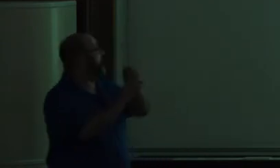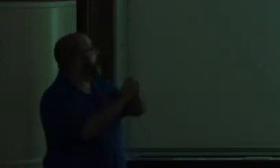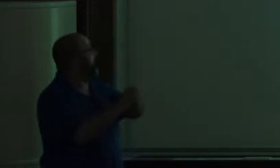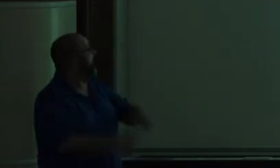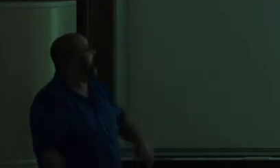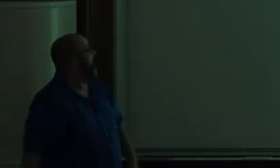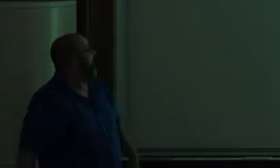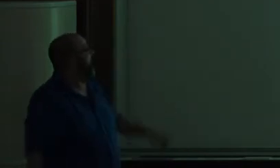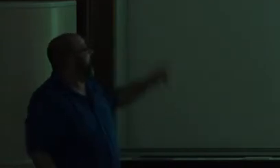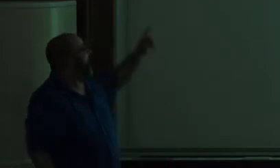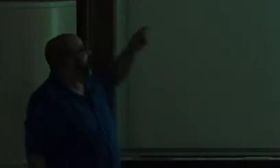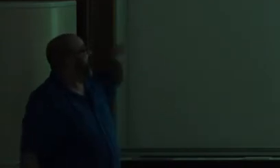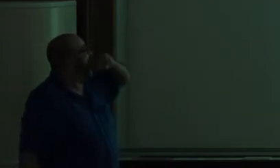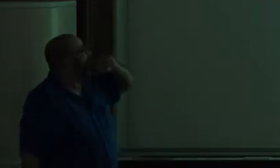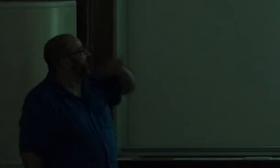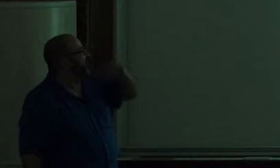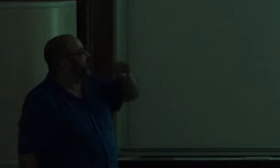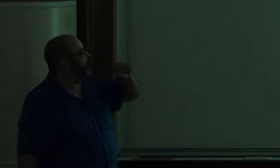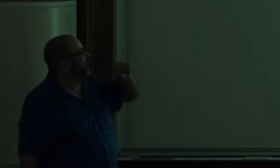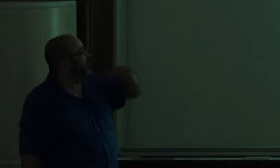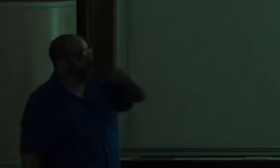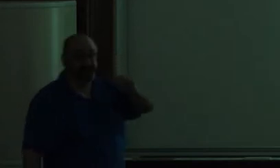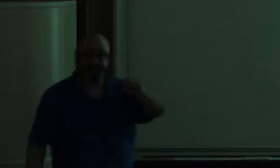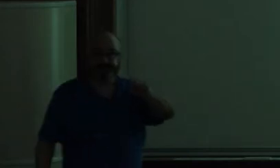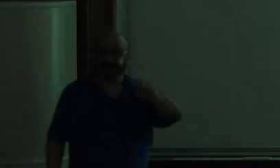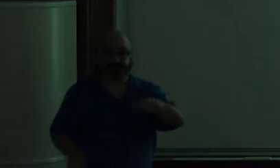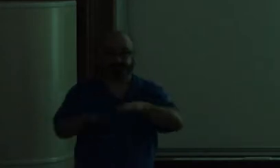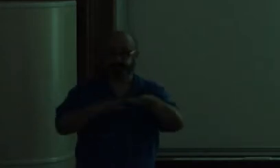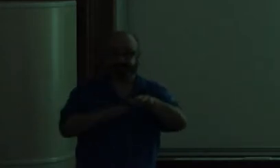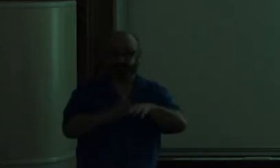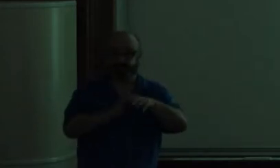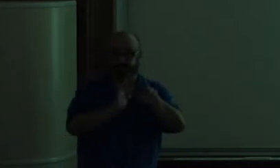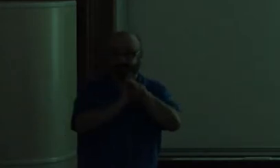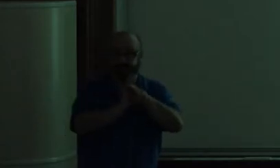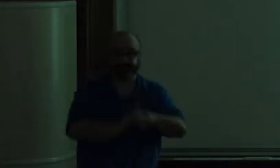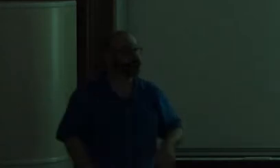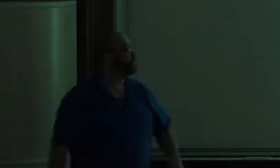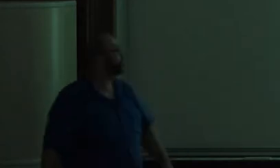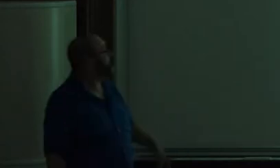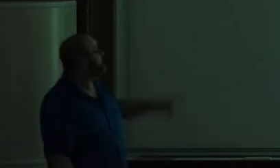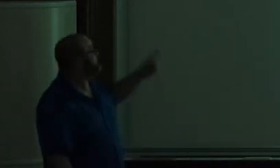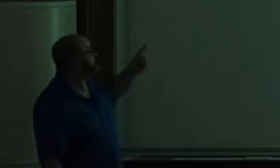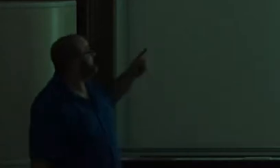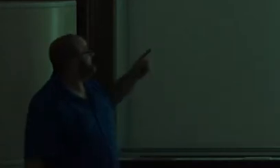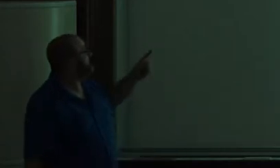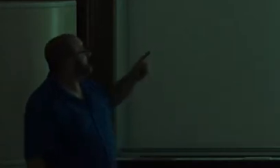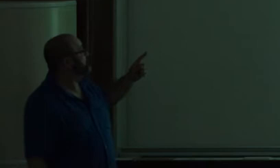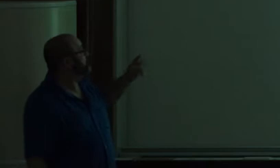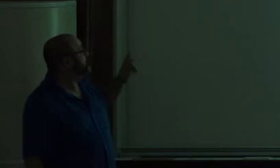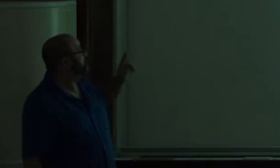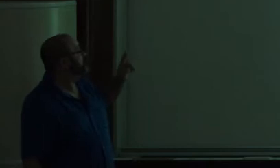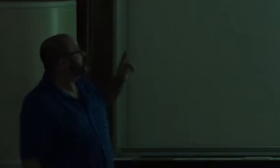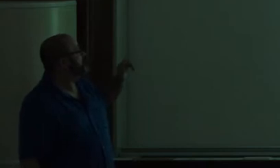implémentation plus explicite. Là, vous voyez par exemple JavaScript, carrément, on a une méthode qui est appliquée à l'array, et puis bah, on peut se lancer là-dedans. Ruby,